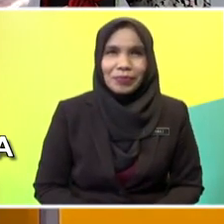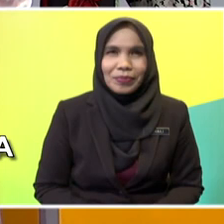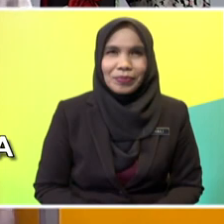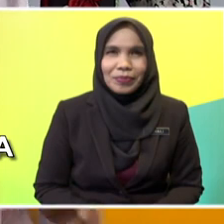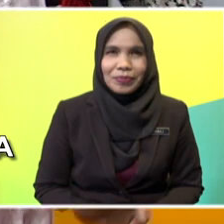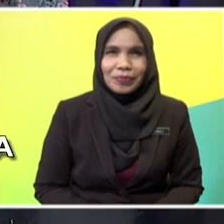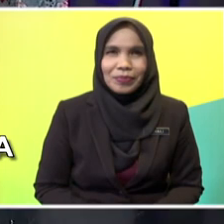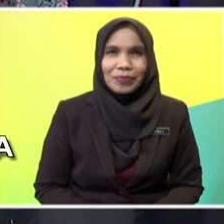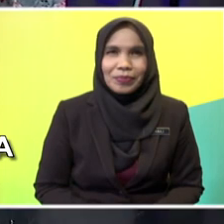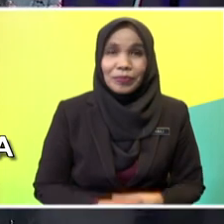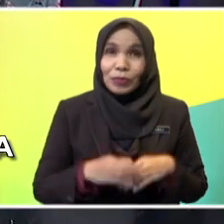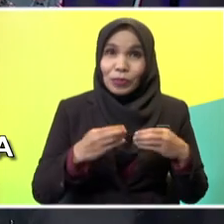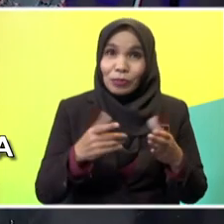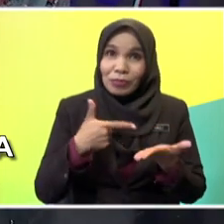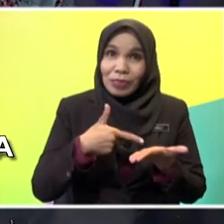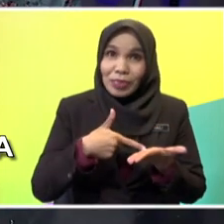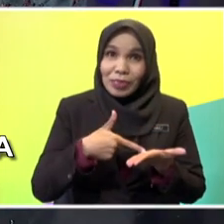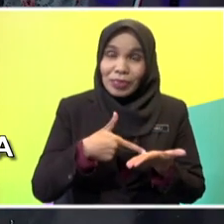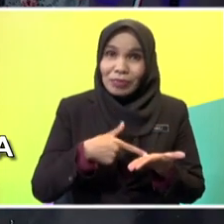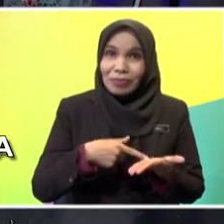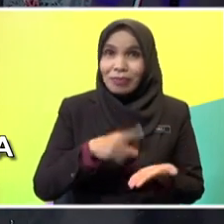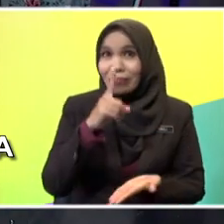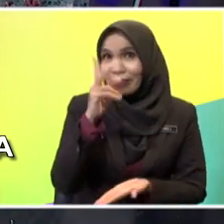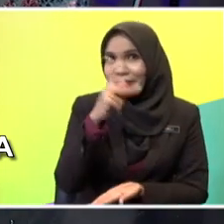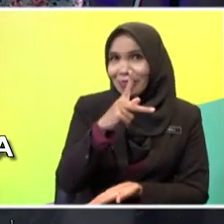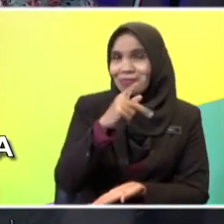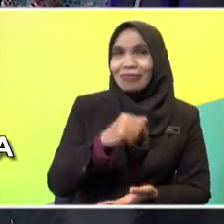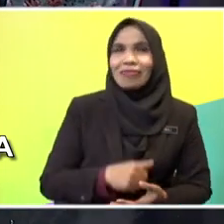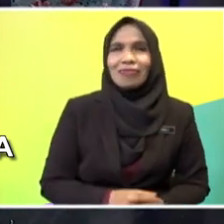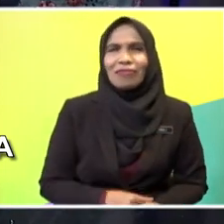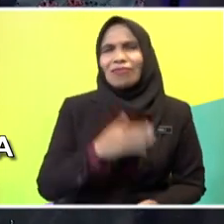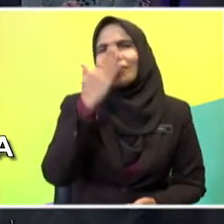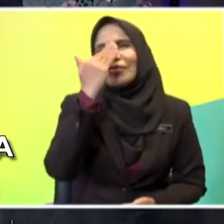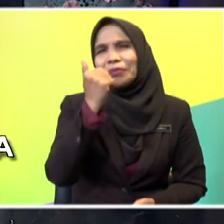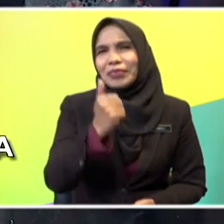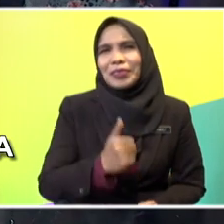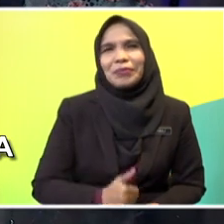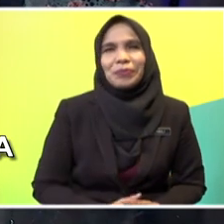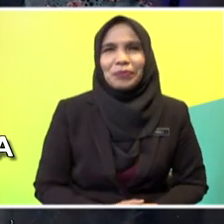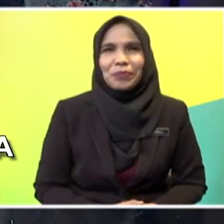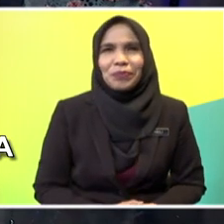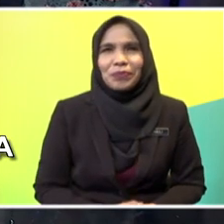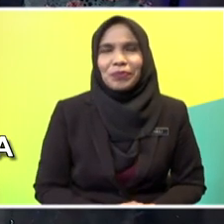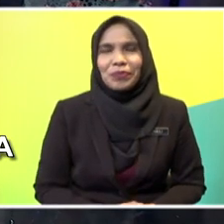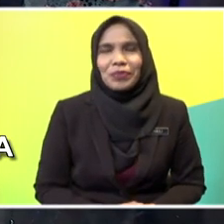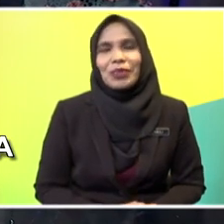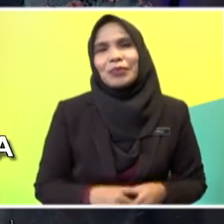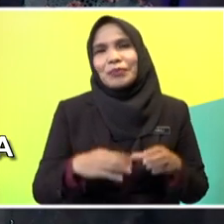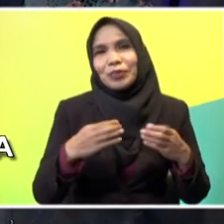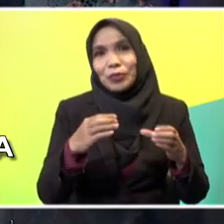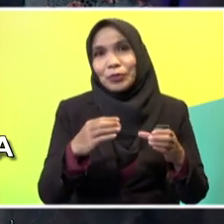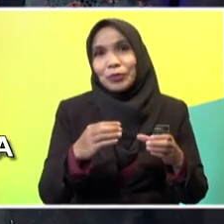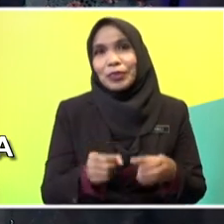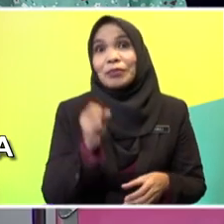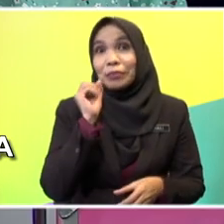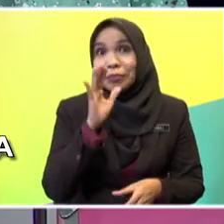Okey, cuba lagi. Cuba lagi sekali. Salah ke Cikgu? Cuba lagi sekali baling dadu. Cuba baling.